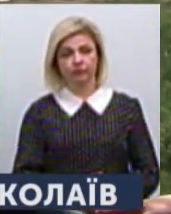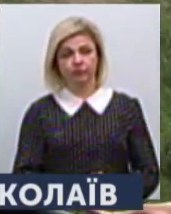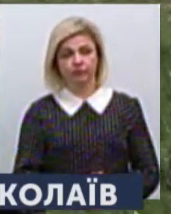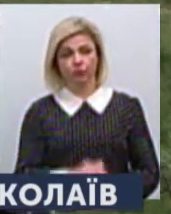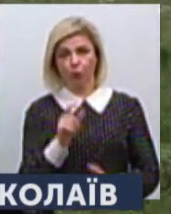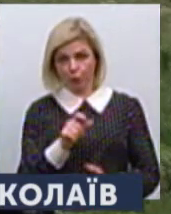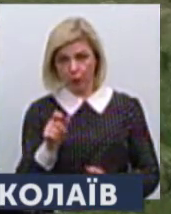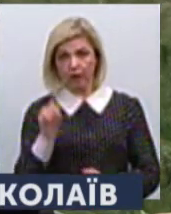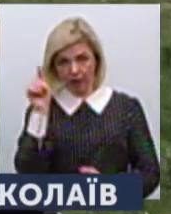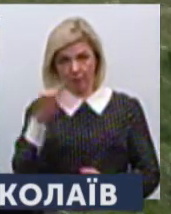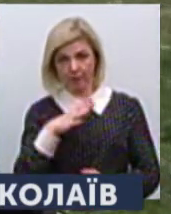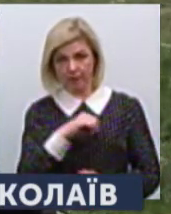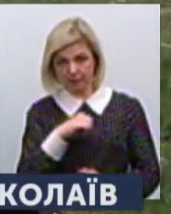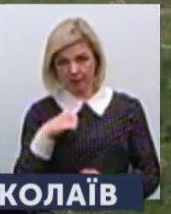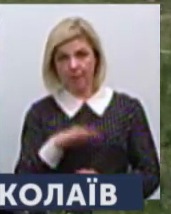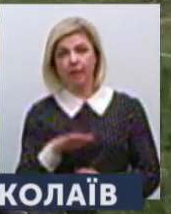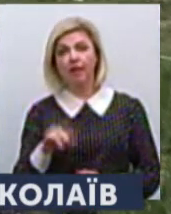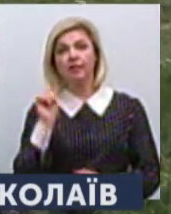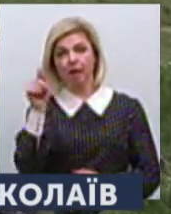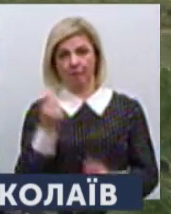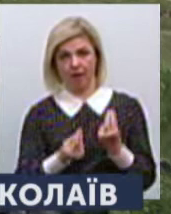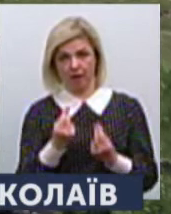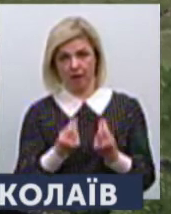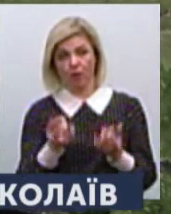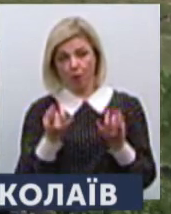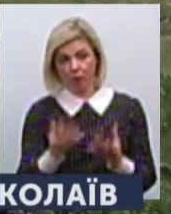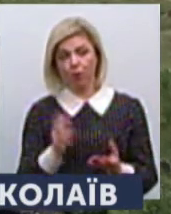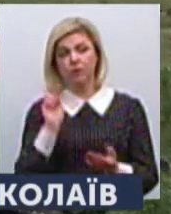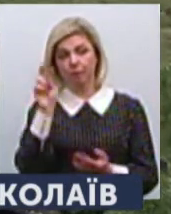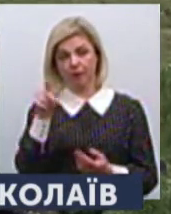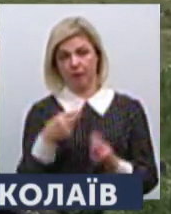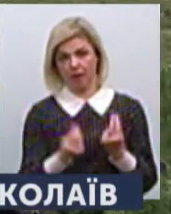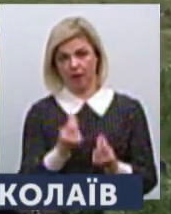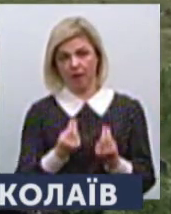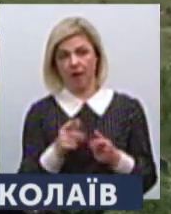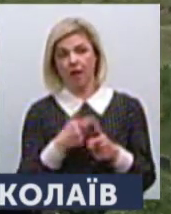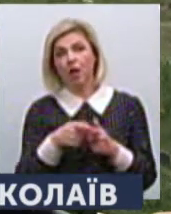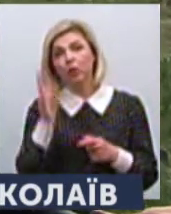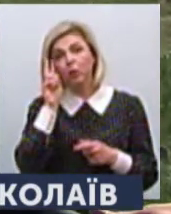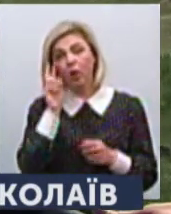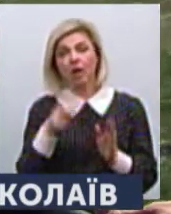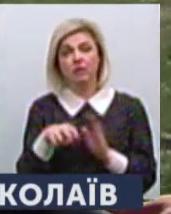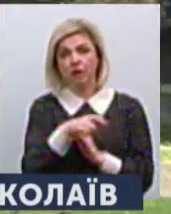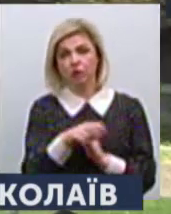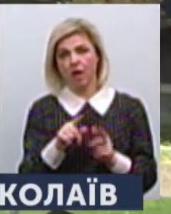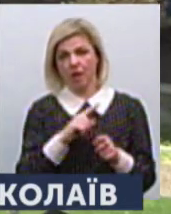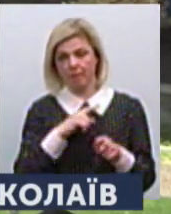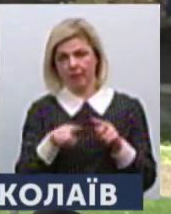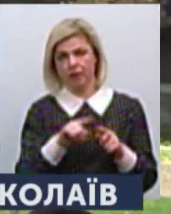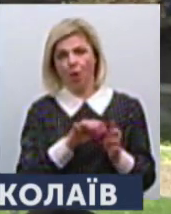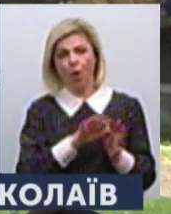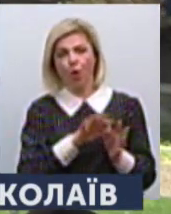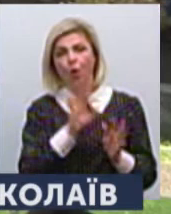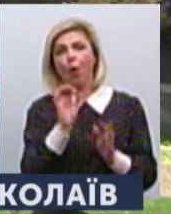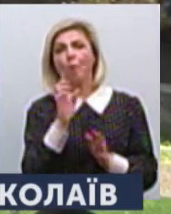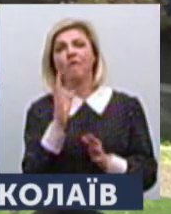самі там були? Так, да, діти гралися там. Пішли просто гратися? Так. Да. Чи в туалет зійшов, чи що, і то зразу обвал. Негайно на